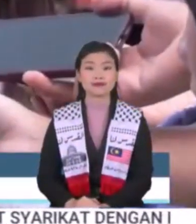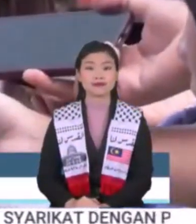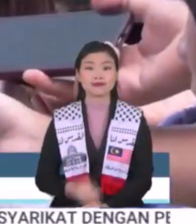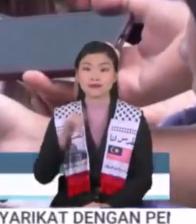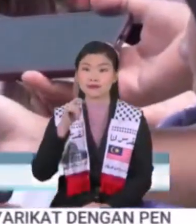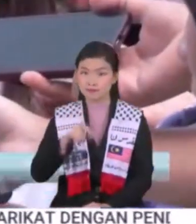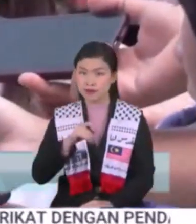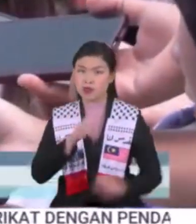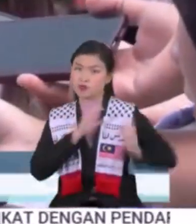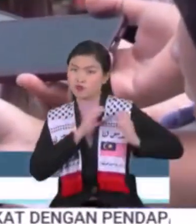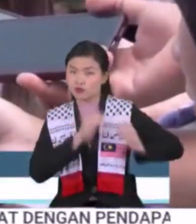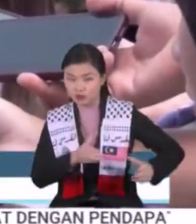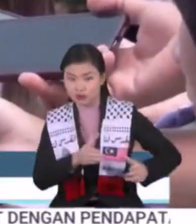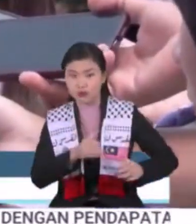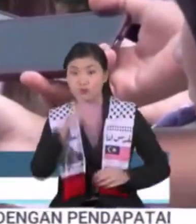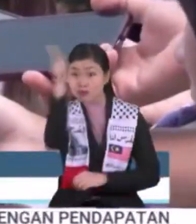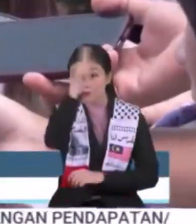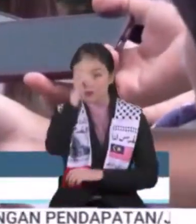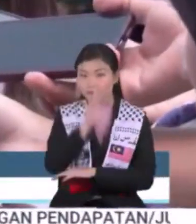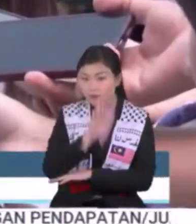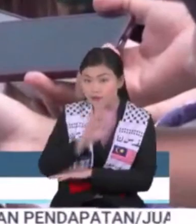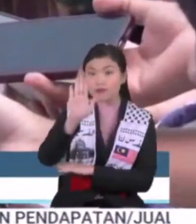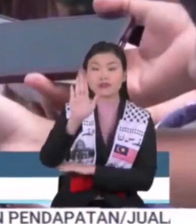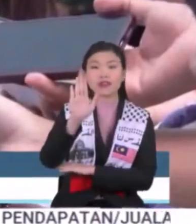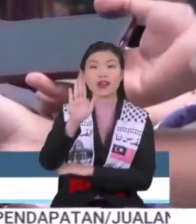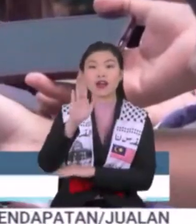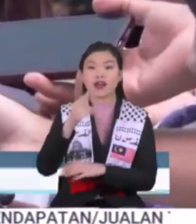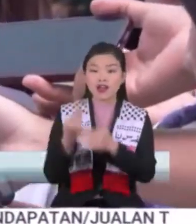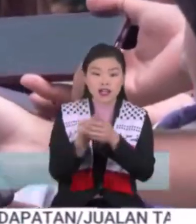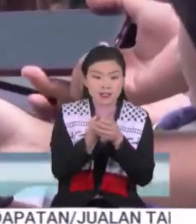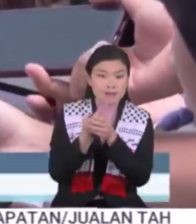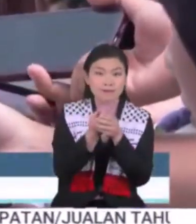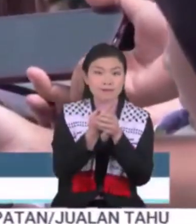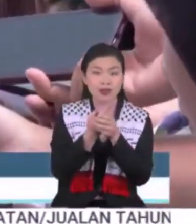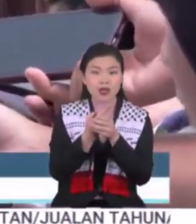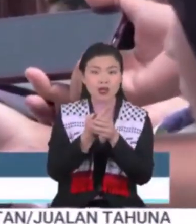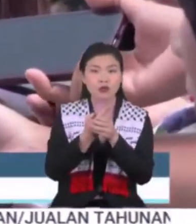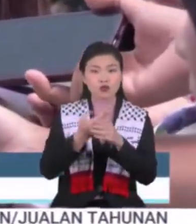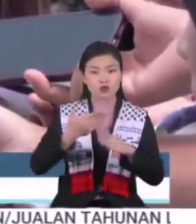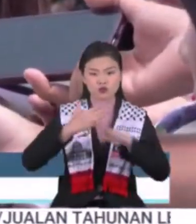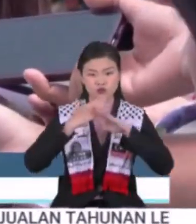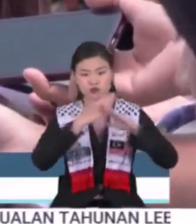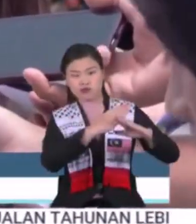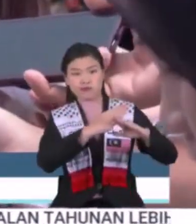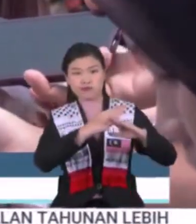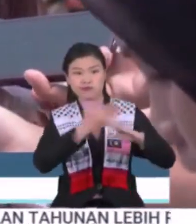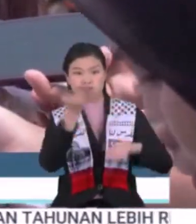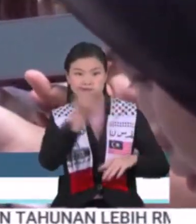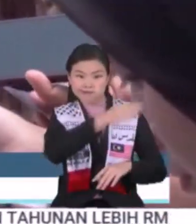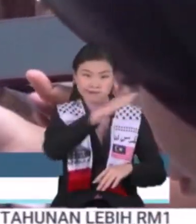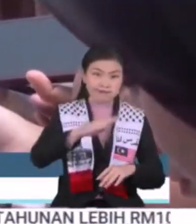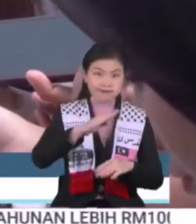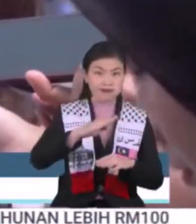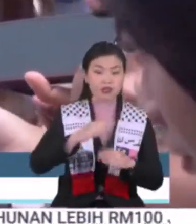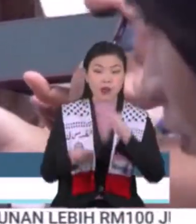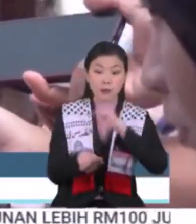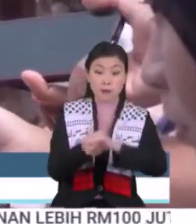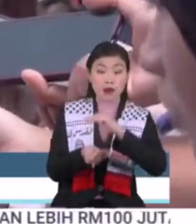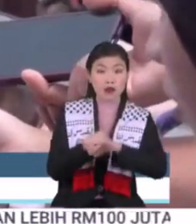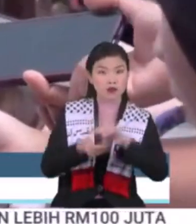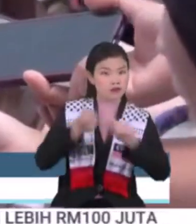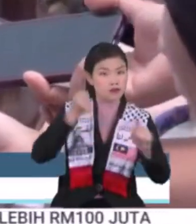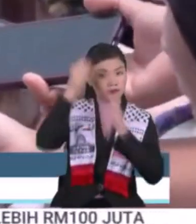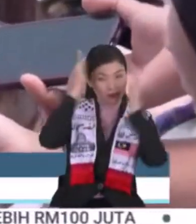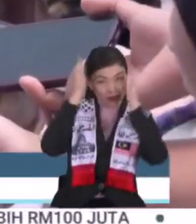Inilah iltizam dan komitmen kerajaan Madani, kerajaan perpaduan untuk menghapuskan, mencuci rasuah dari bumi